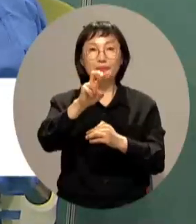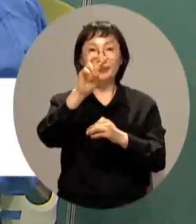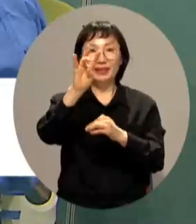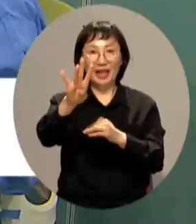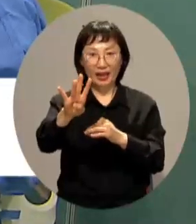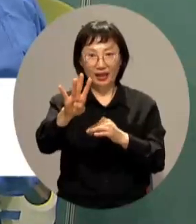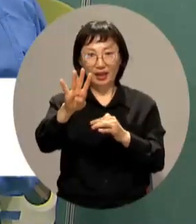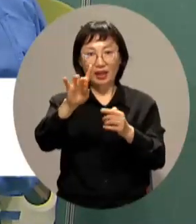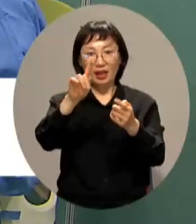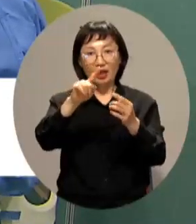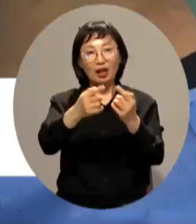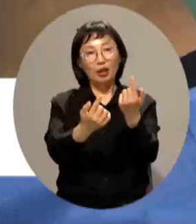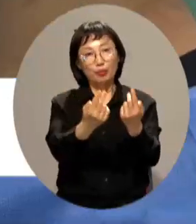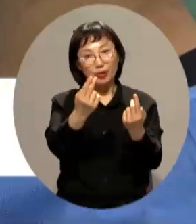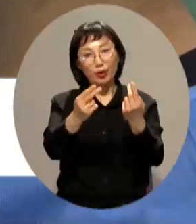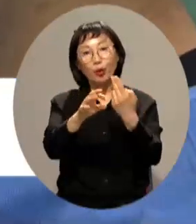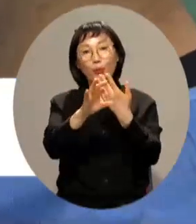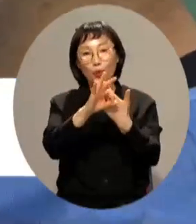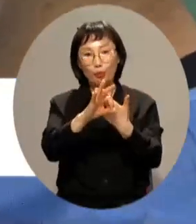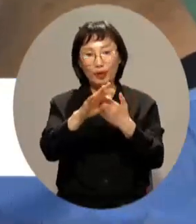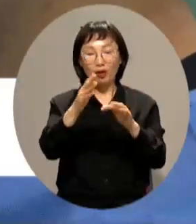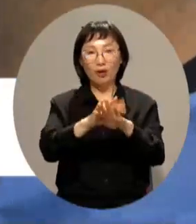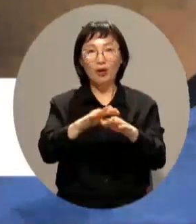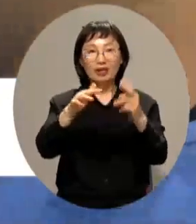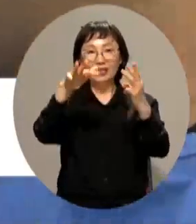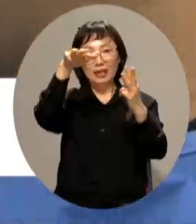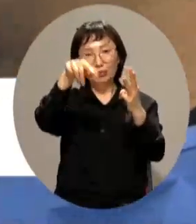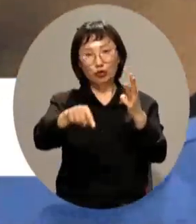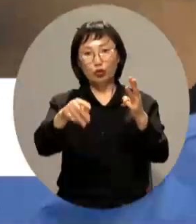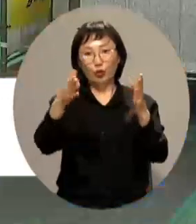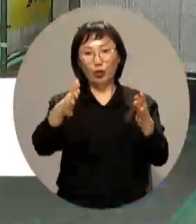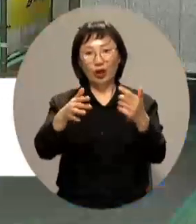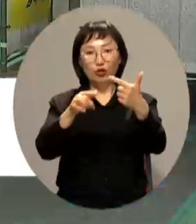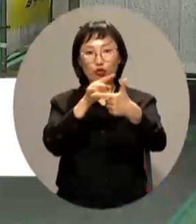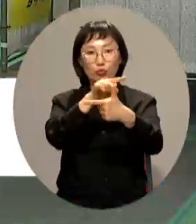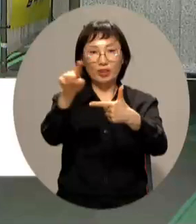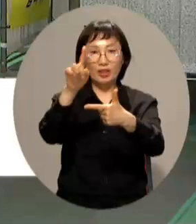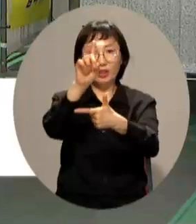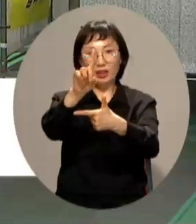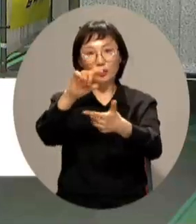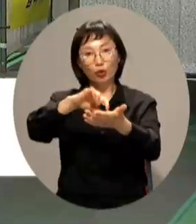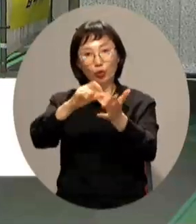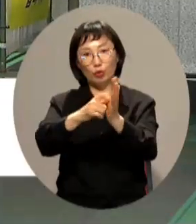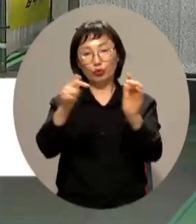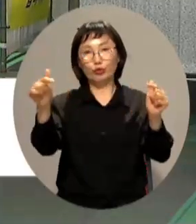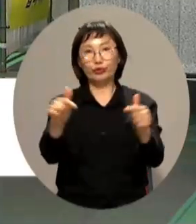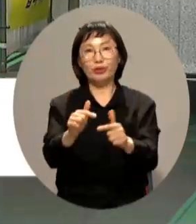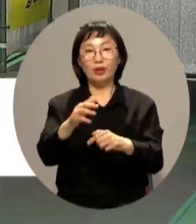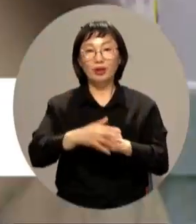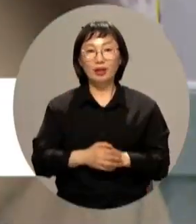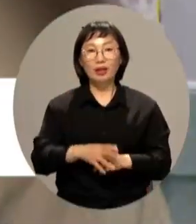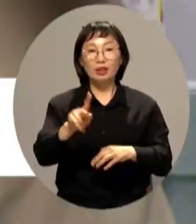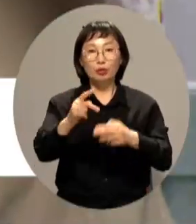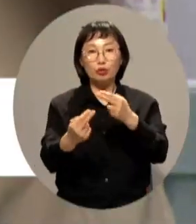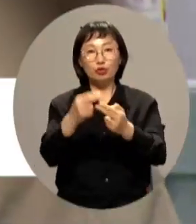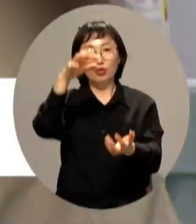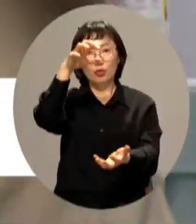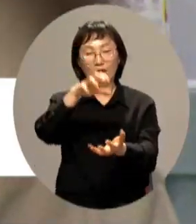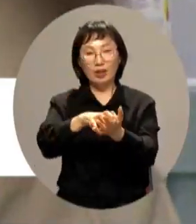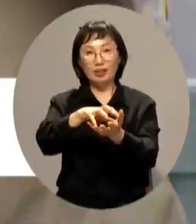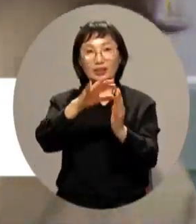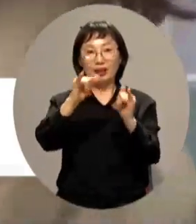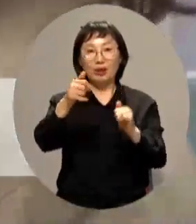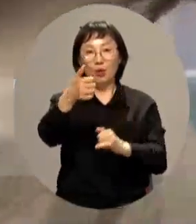3500여 5명이 확진 된 이후 3주 만에 6분의 의 수준으로 감소했습니다 도네누 적 확진 자수는